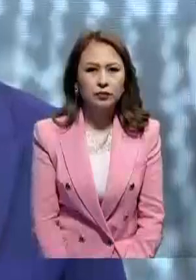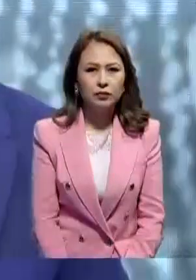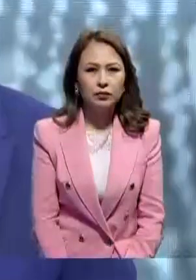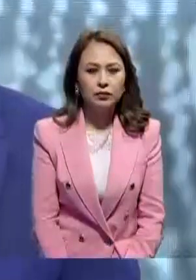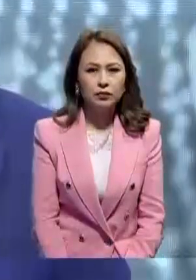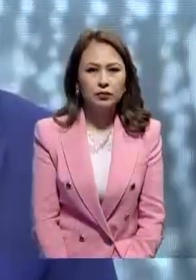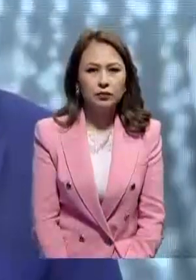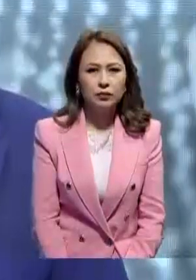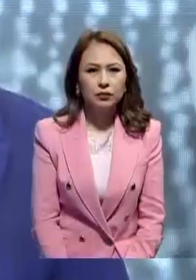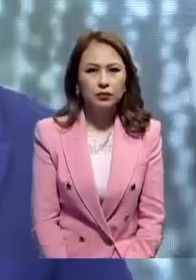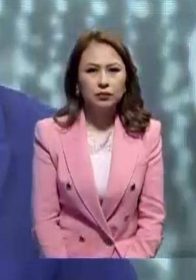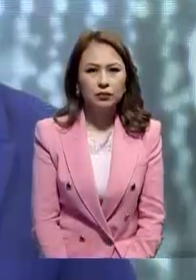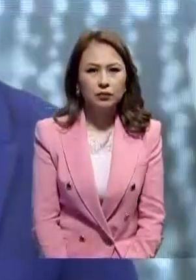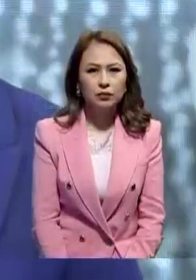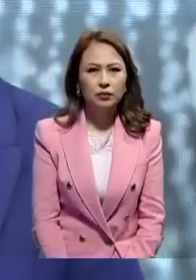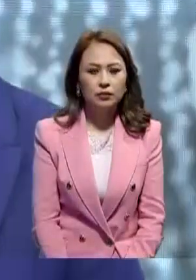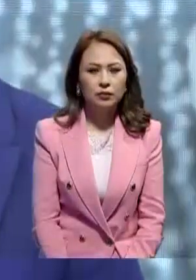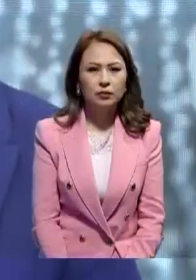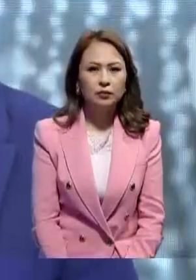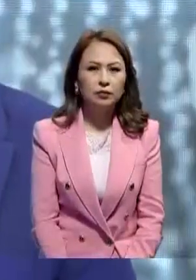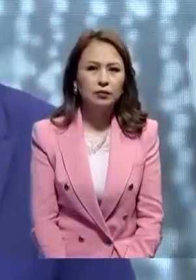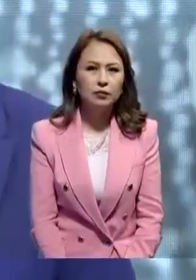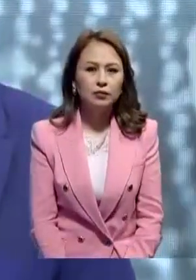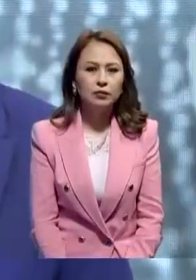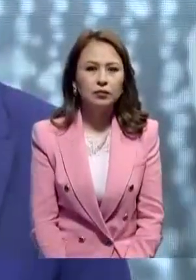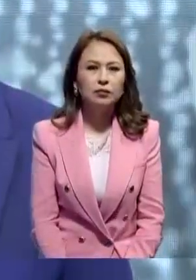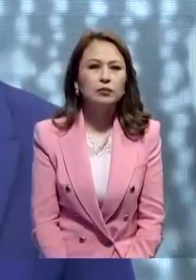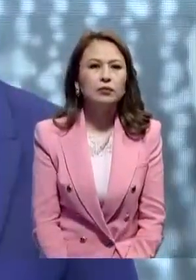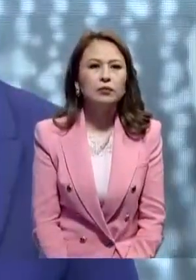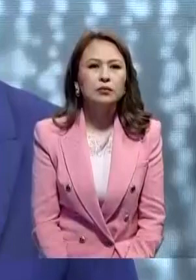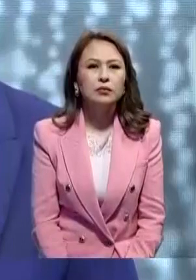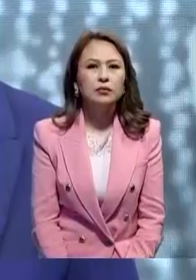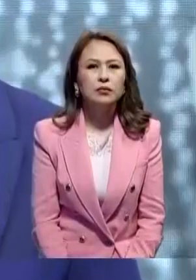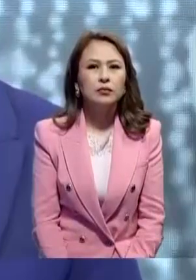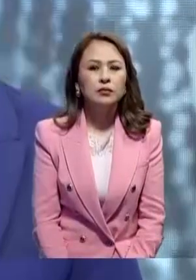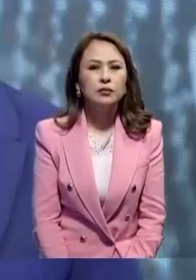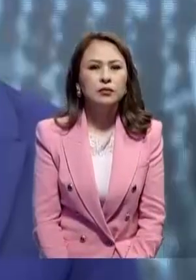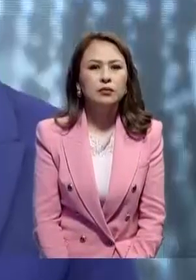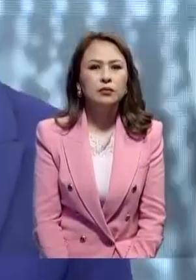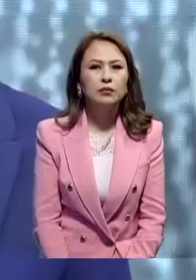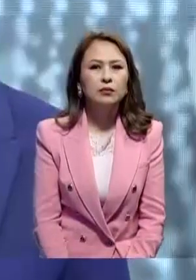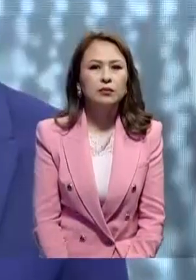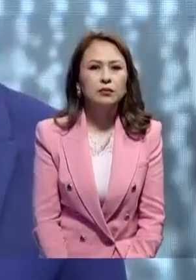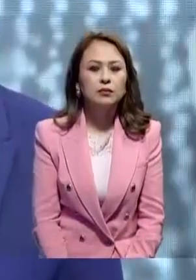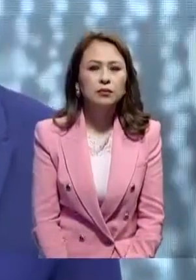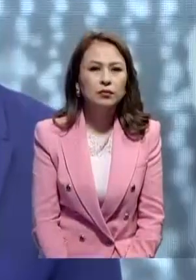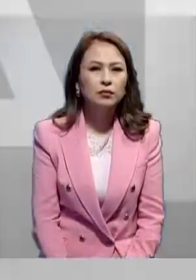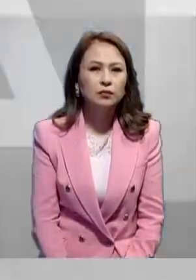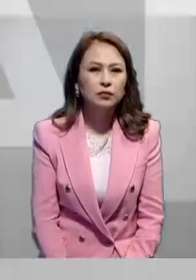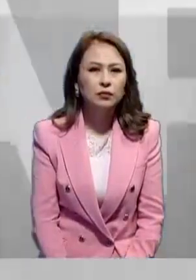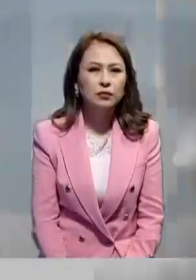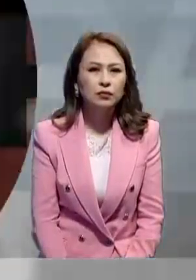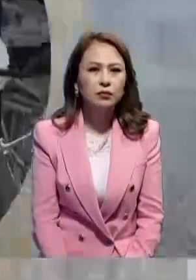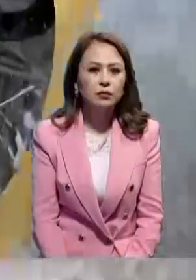Тастан, бүгінгі шоу осындай болды. Сөз кезегі өзіңізде. Рахмет, туризмдегі түйткілдерді түгендеп берген Жұлдыз Атагелді болатын. Ал біз жалғастырамыз.